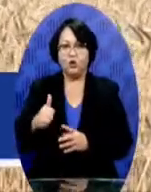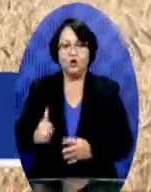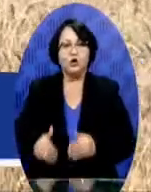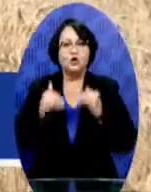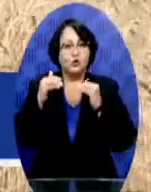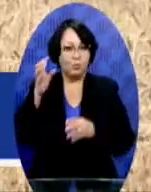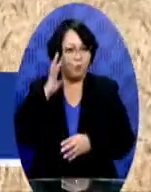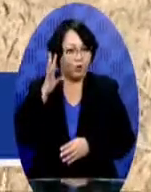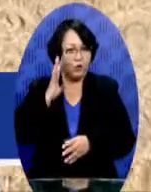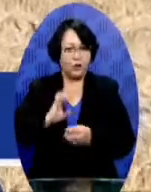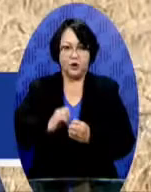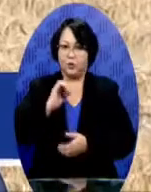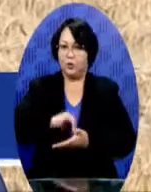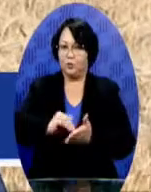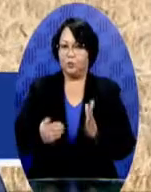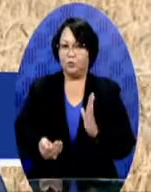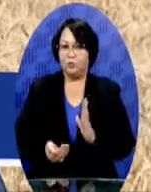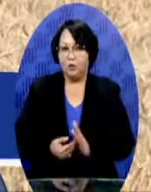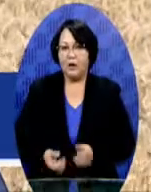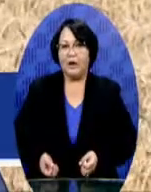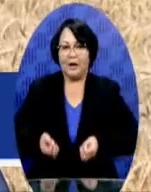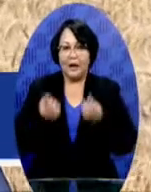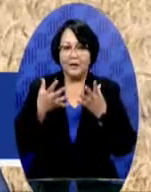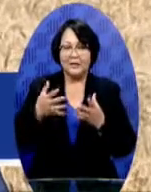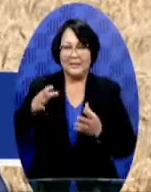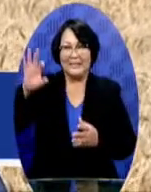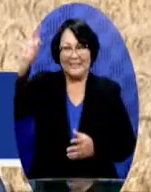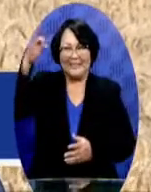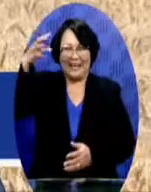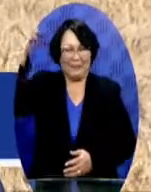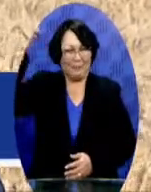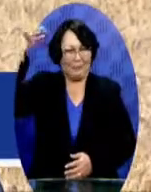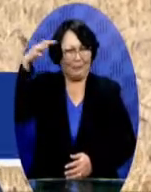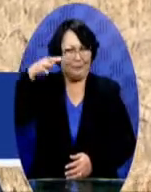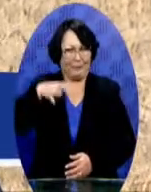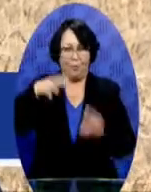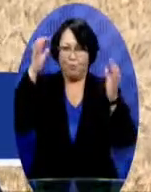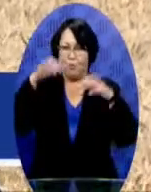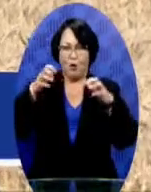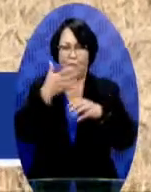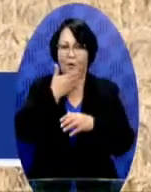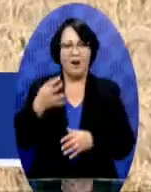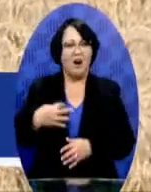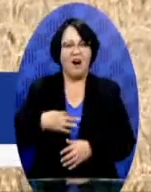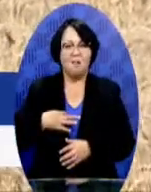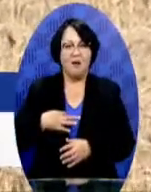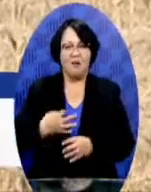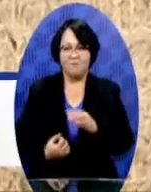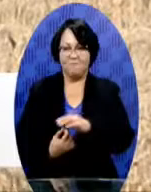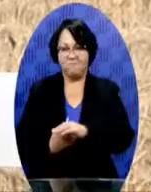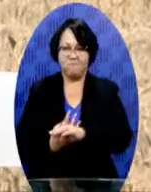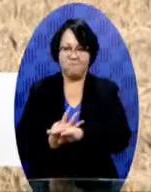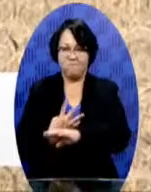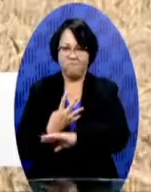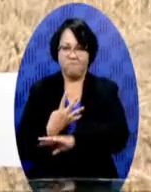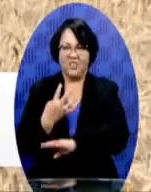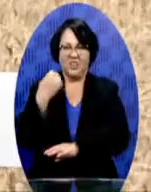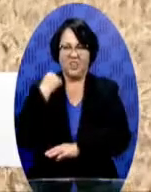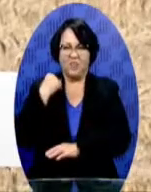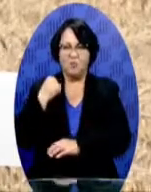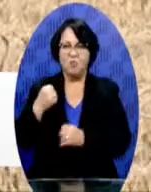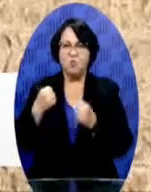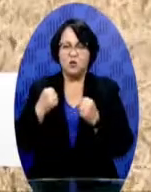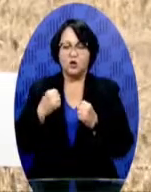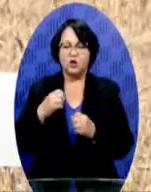За энэ дээрээ бид юу авах вэ гэхээр ган халдан төсвөртэй сортуудыг тариалах. 1-дүгээрт нь. За 2-дүгээрт